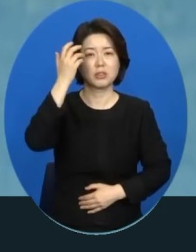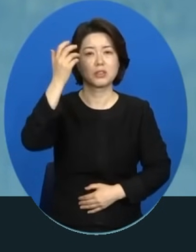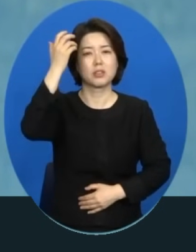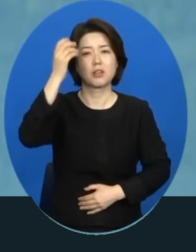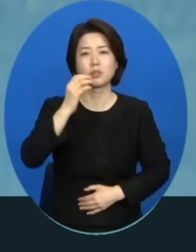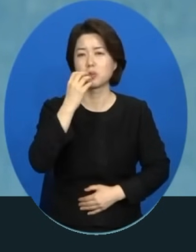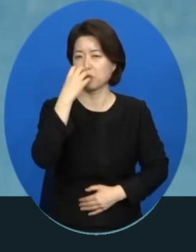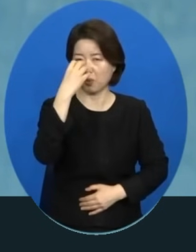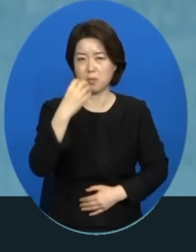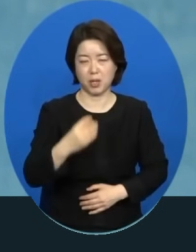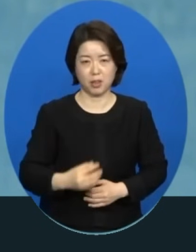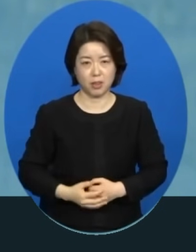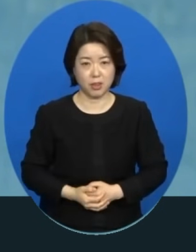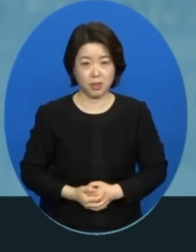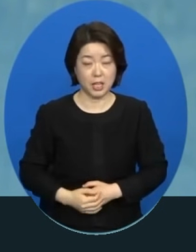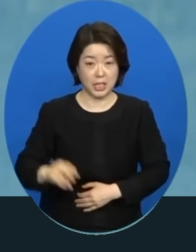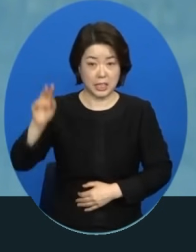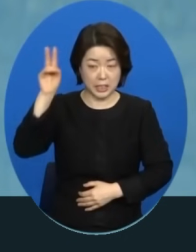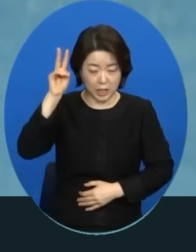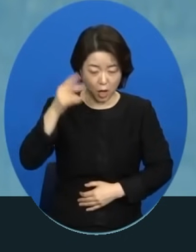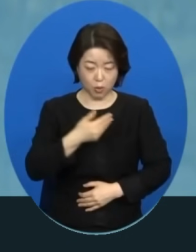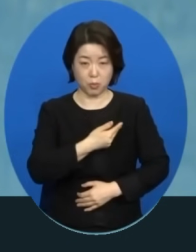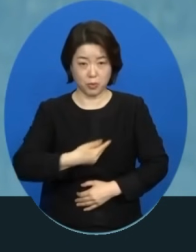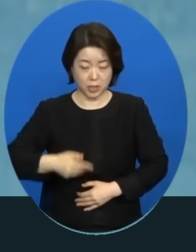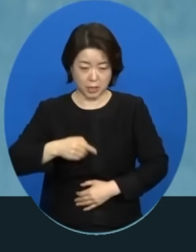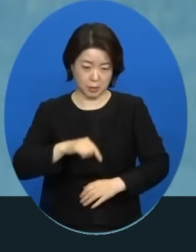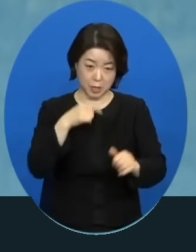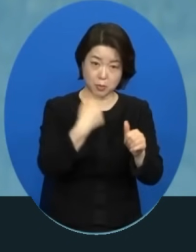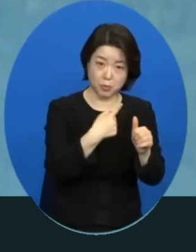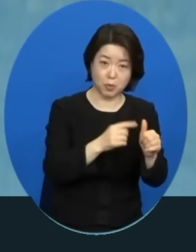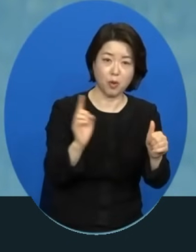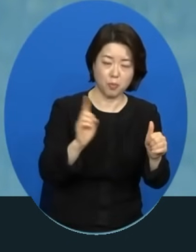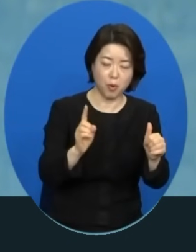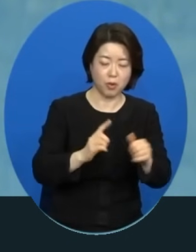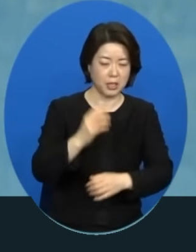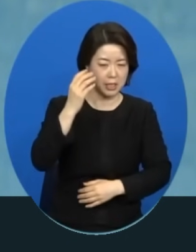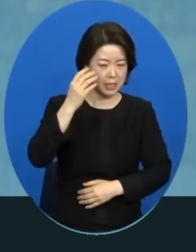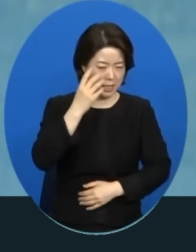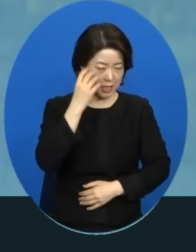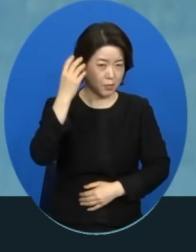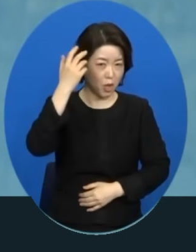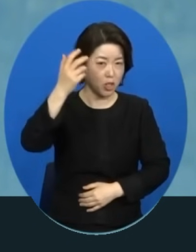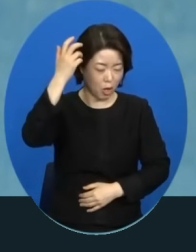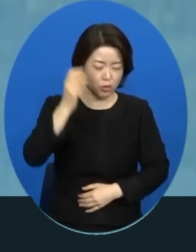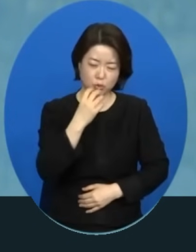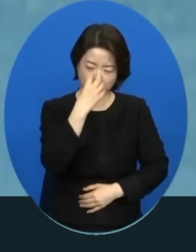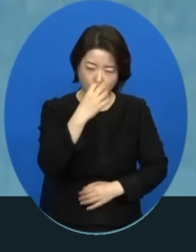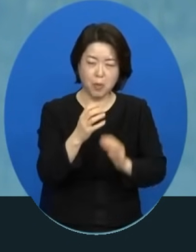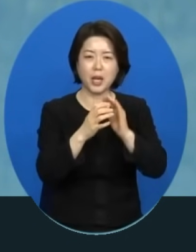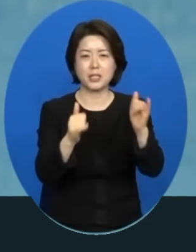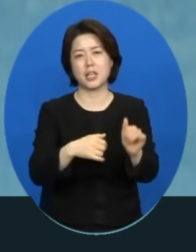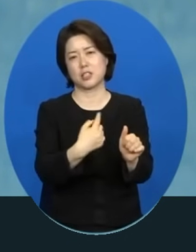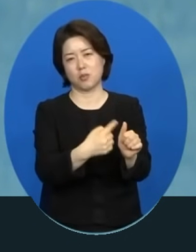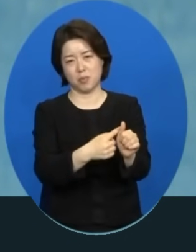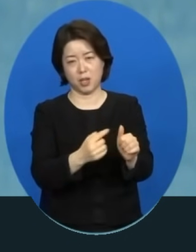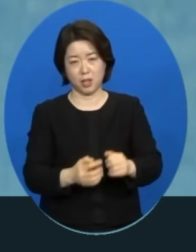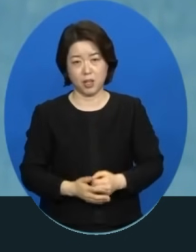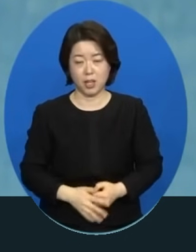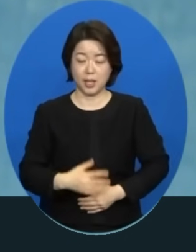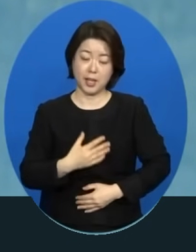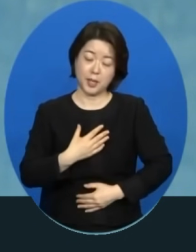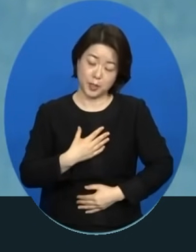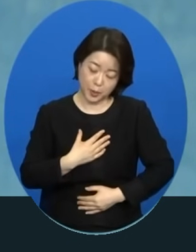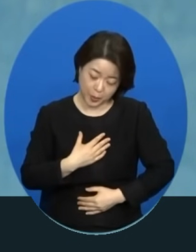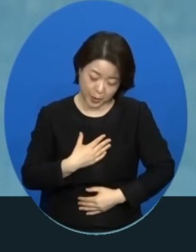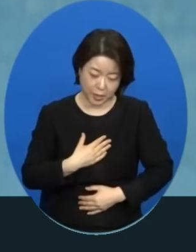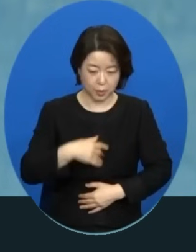교만입니다. 이 야고보 사도가 지적하고 있는 교만한 자는 바로 영적 교만한 자를 가리키고 있는 거예요. 경건하고